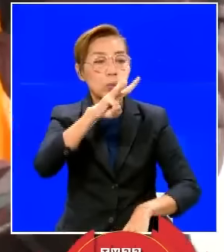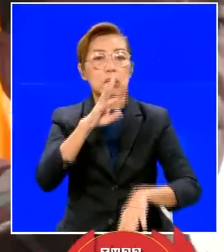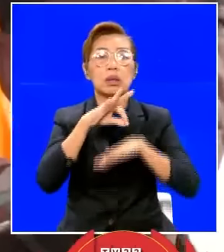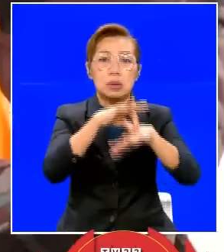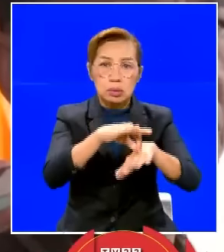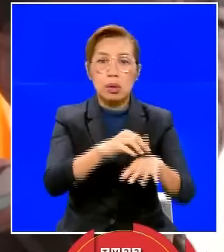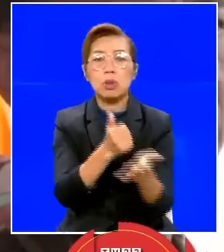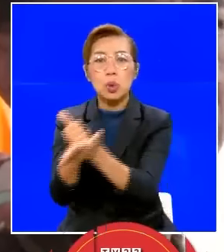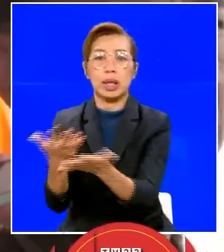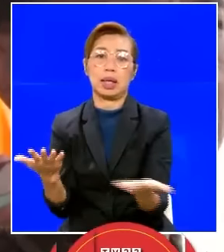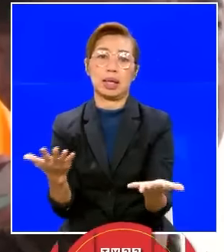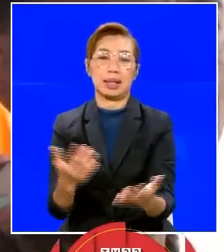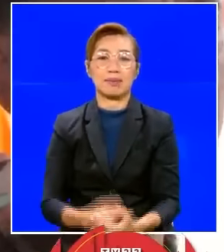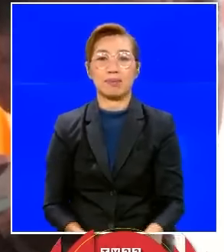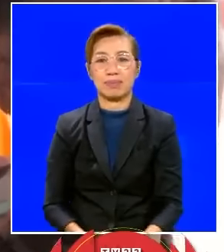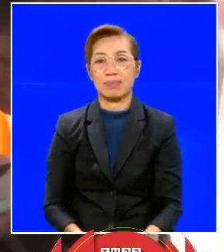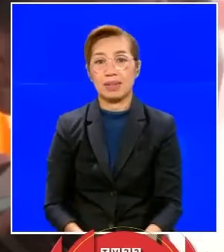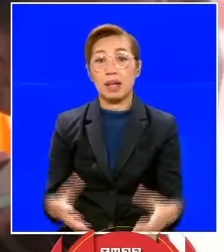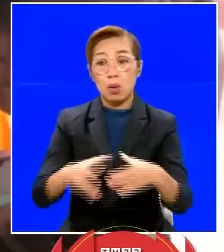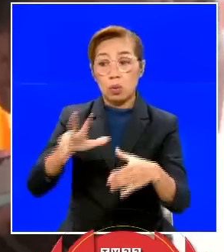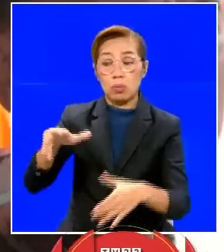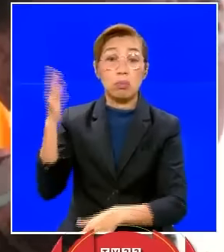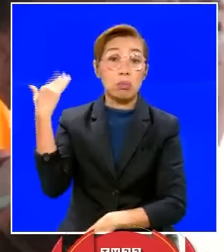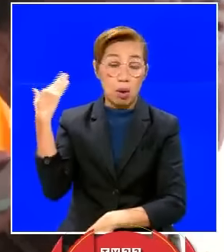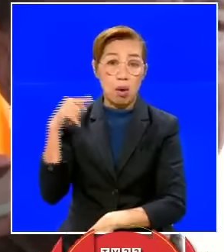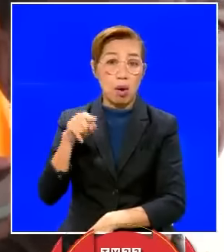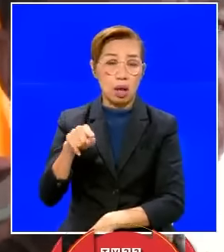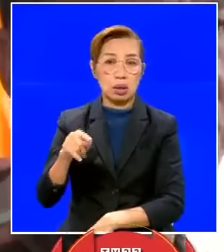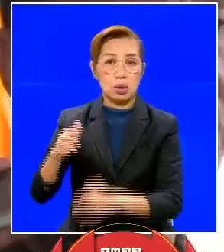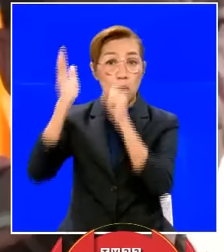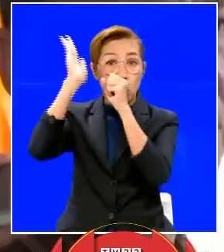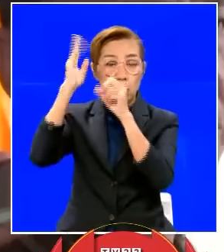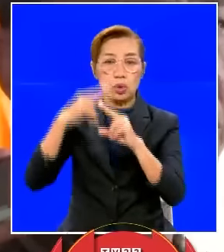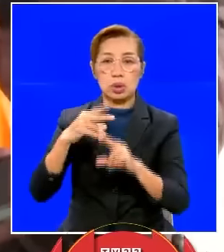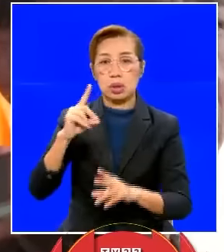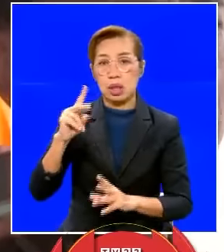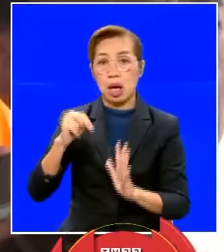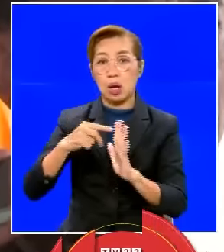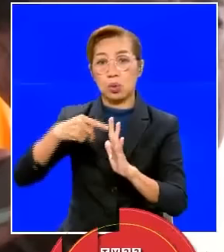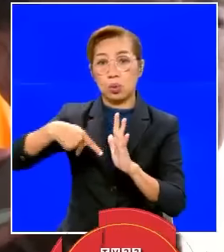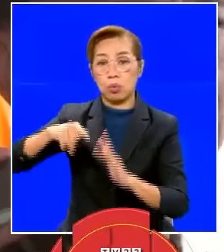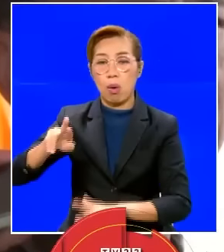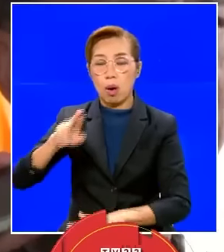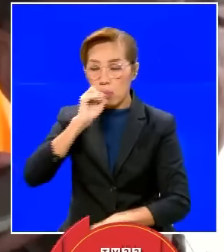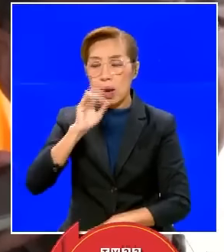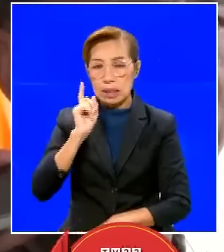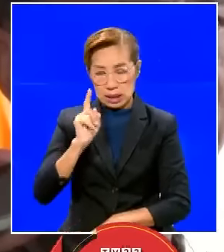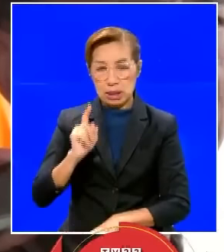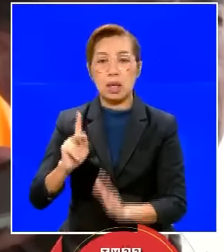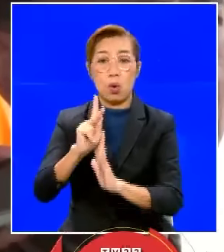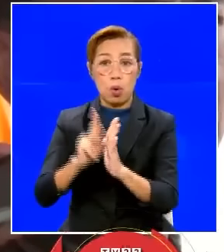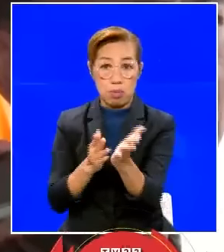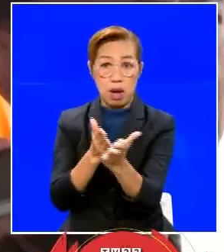ออันนี้ในฝั่งของเพื่อไทยเองวันก่อนก็แถลงท่านโฆษกคุณอนุพรก็บอกว่าจริงๆมือกฎหมายก็เยอะแต่เขาก็มีงาน